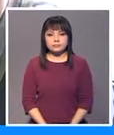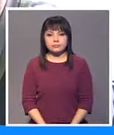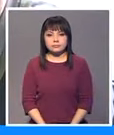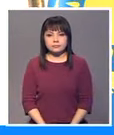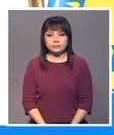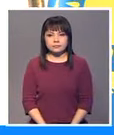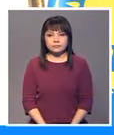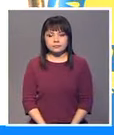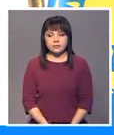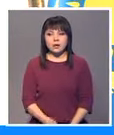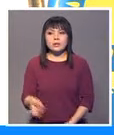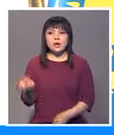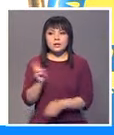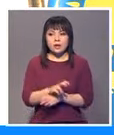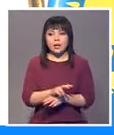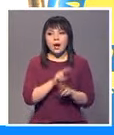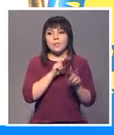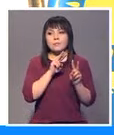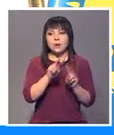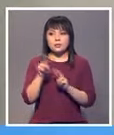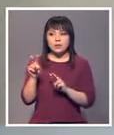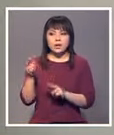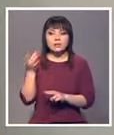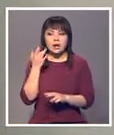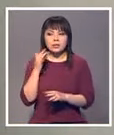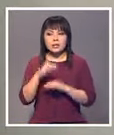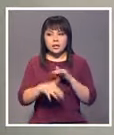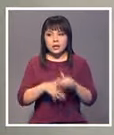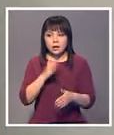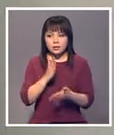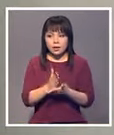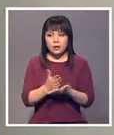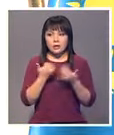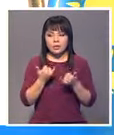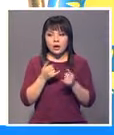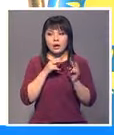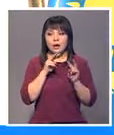Байқаушылар, бақылаушылар келіп жатыр қазір. Бұлардың да қарайтыны сол